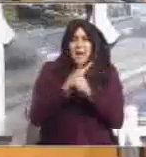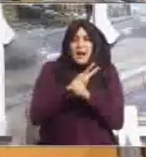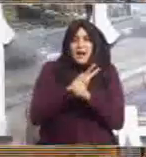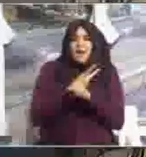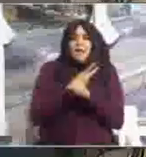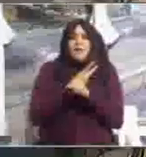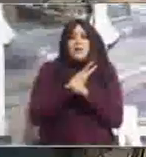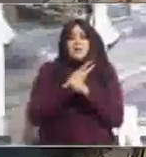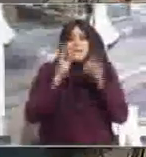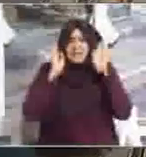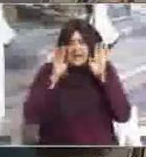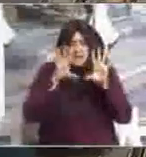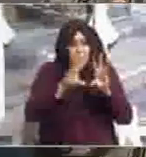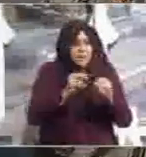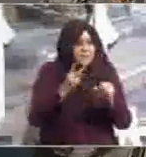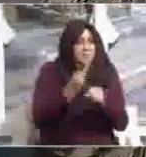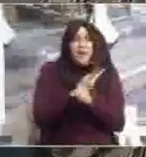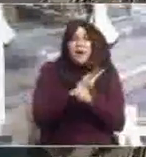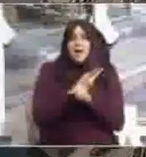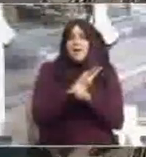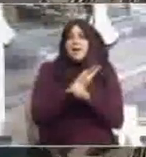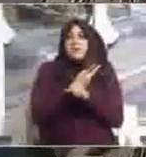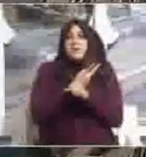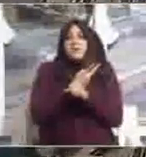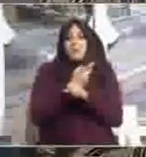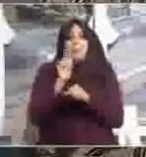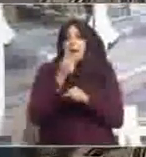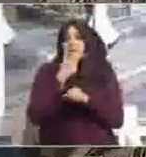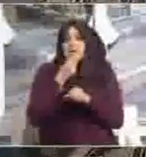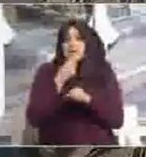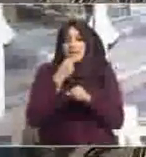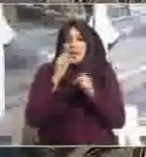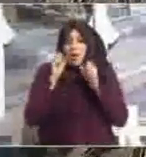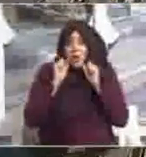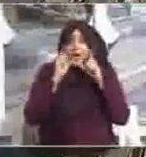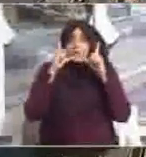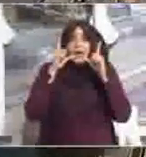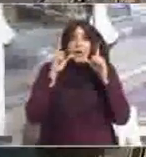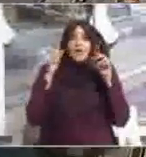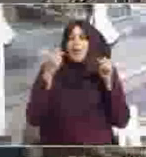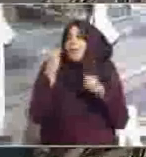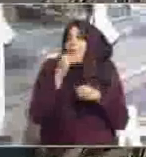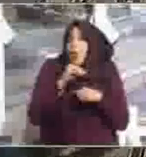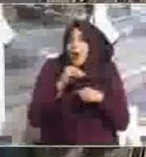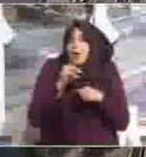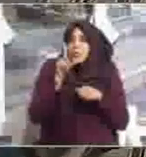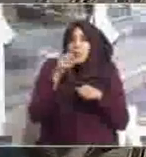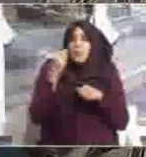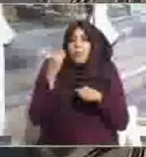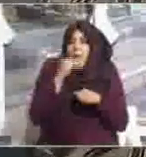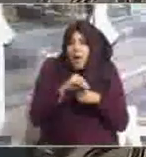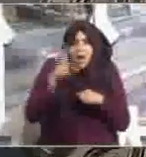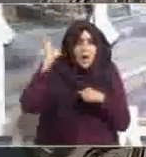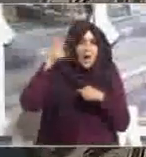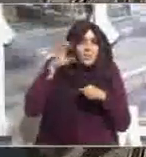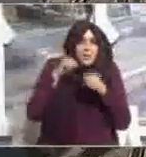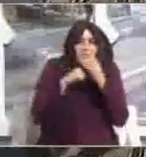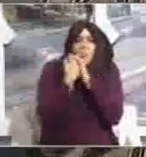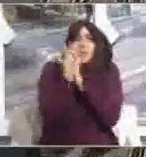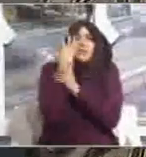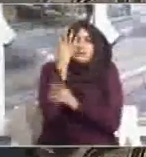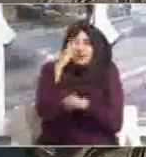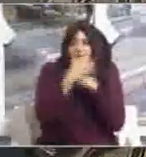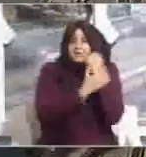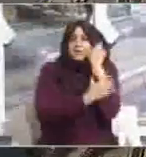بمعنى هذه الافعال تاع المكاره مش سهله، سينوض في الشتاء في البرد والماء بارد وكذا وينوض ويتوضا